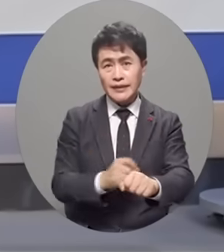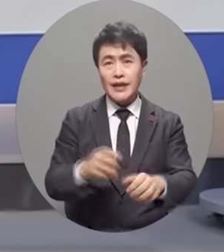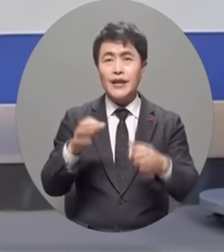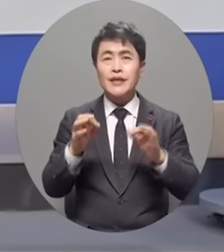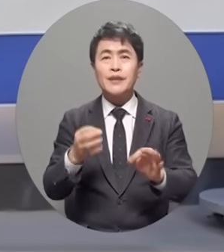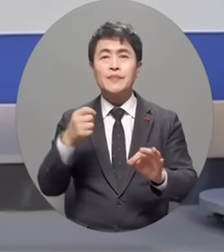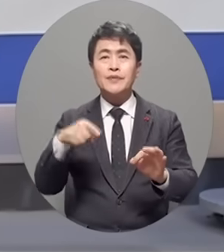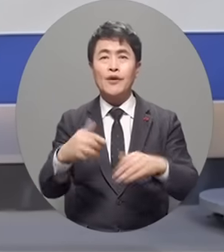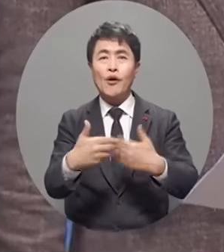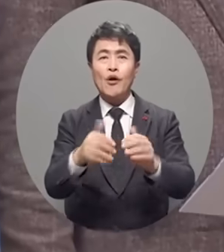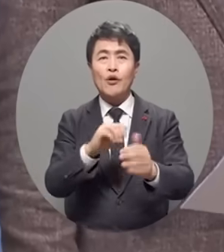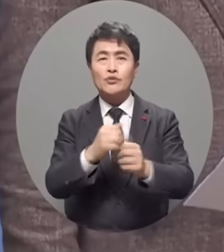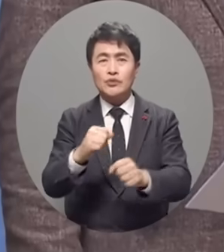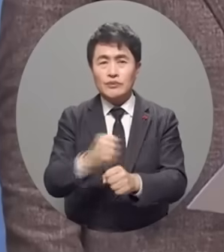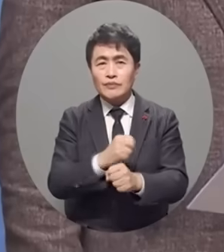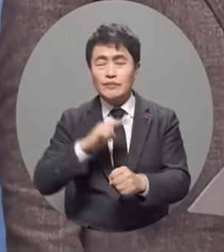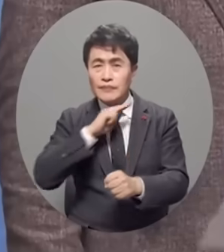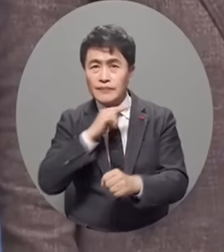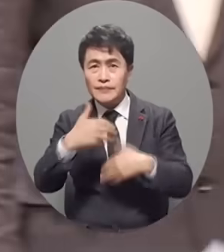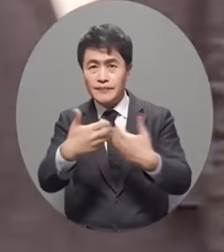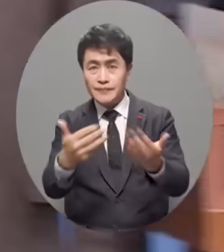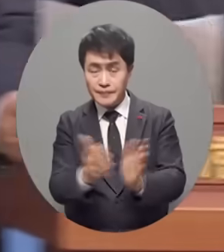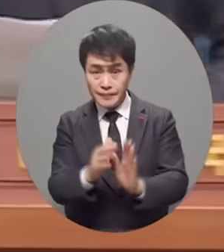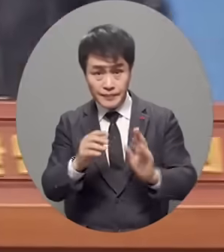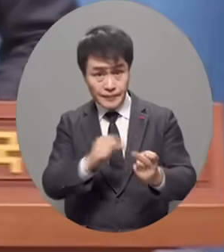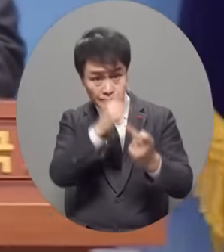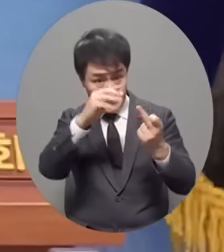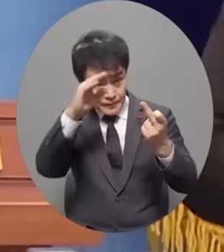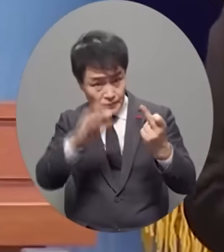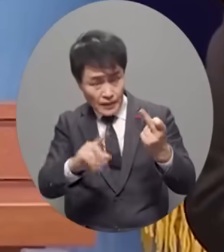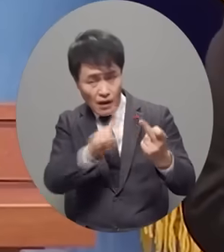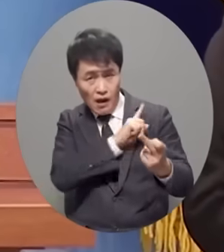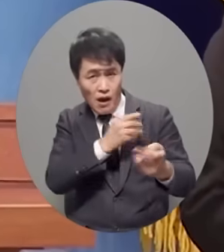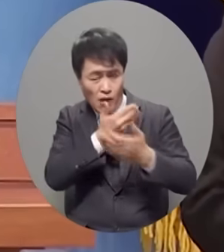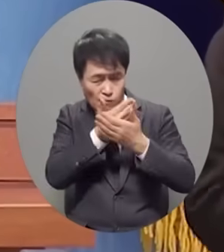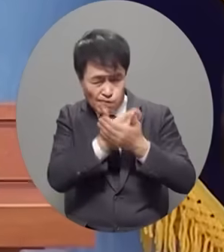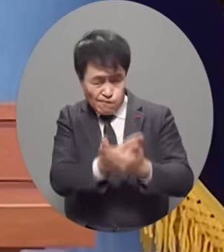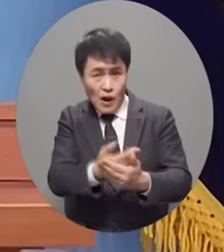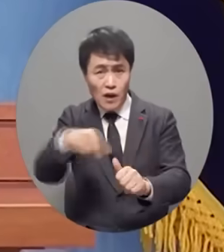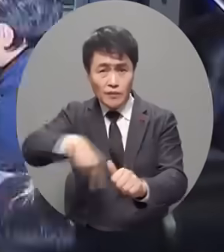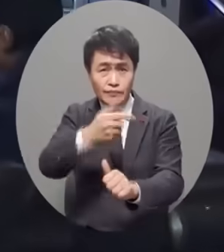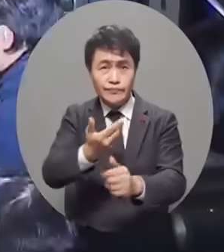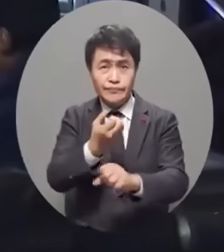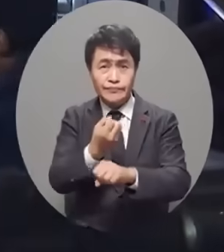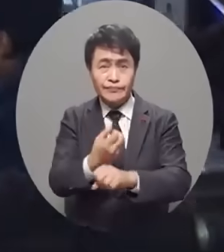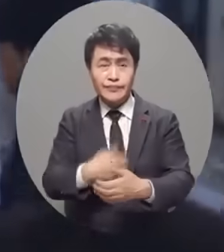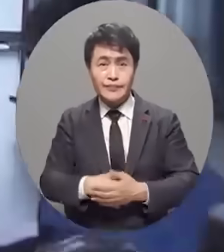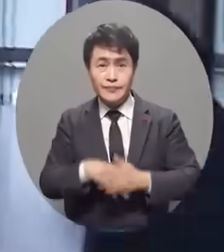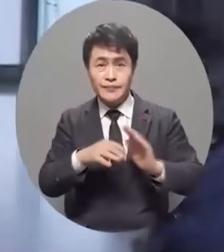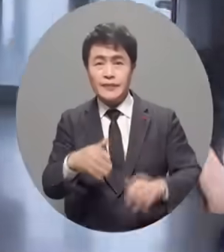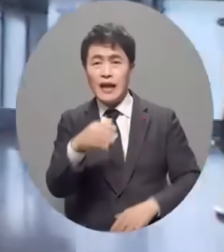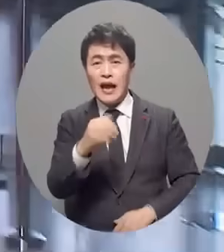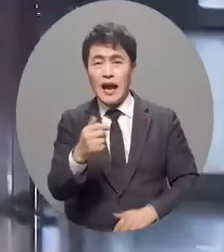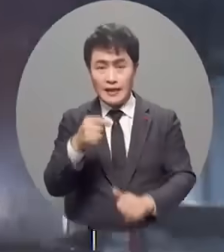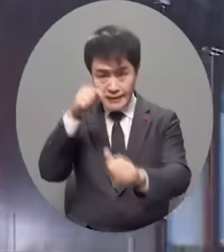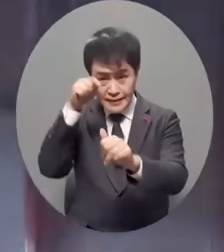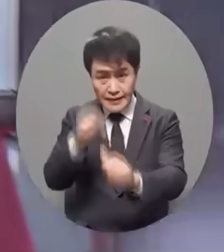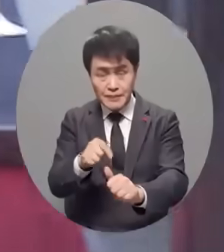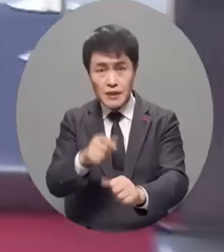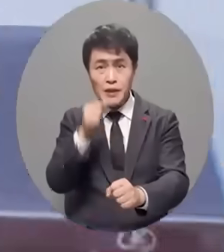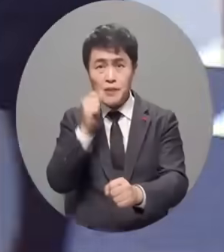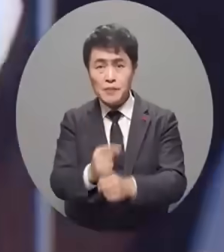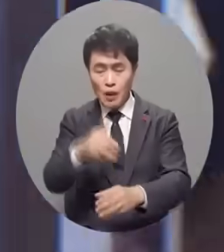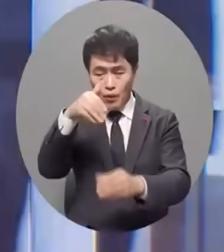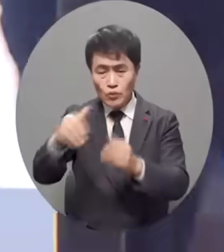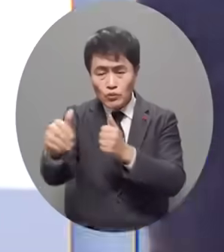여사 주가 조작 의혹 특검법은 연말 전국의 최대 뇌관으로 떠올라 있습니다. 한 지명자가 이미 총선을